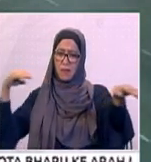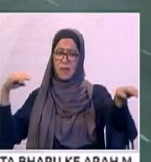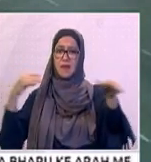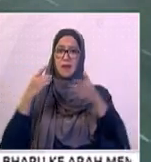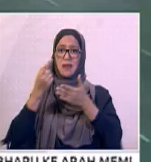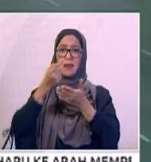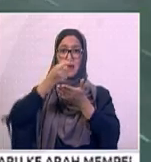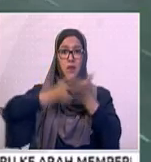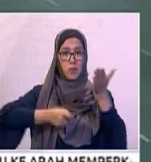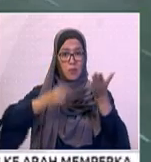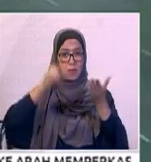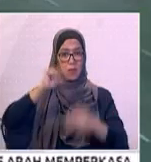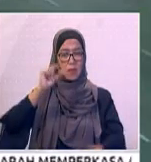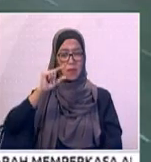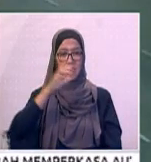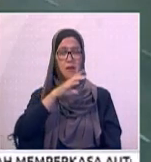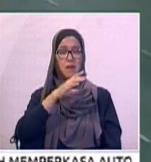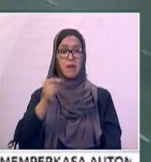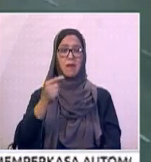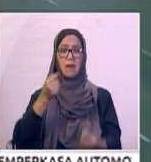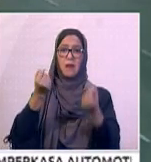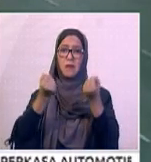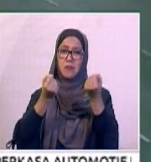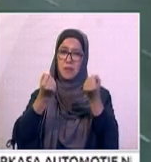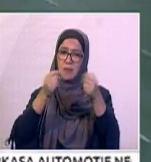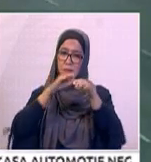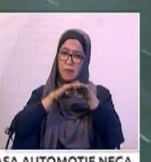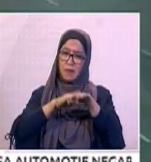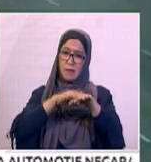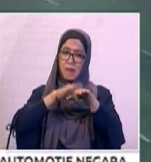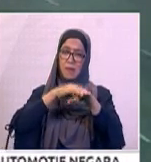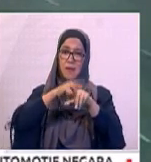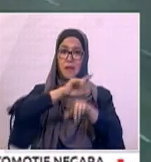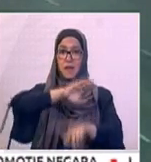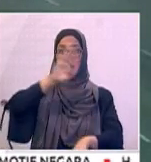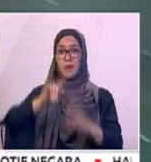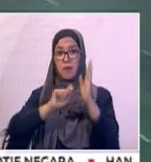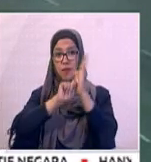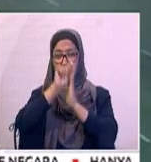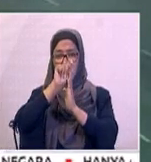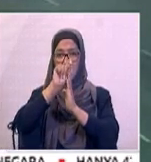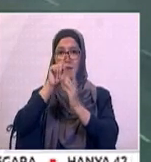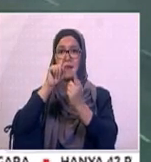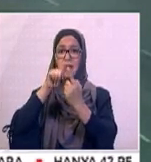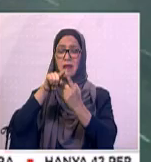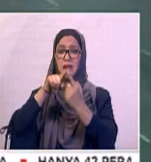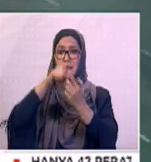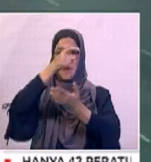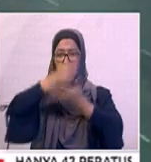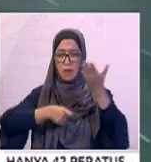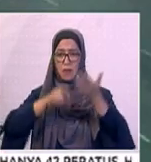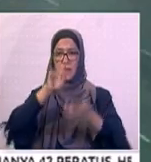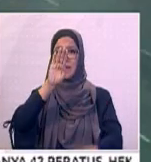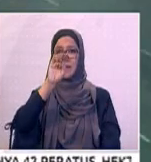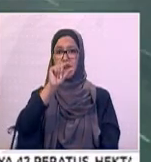Kedai Sempah dan trafik juga dilaporkan perlahan dari Bukit Tinggi ke Lentang dan Plaza Tol Bentong ke